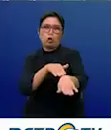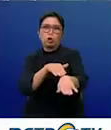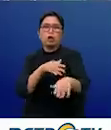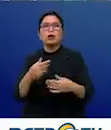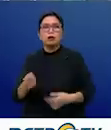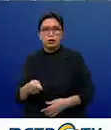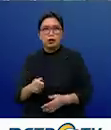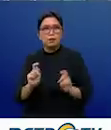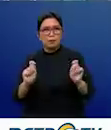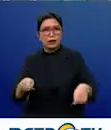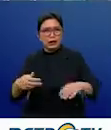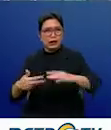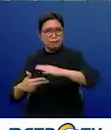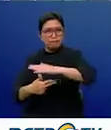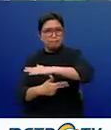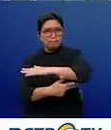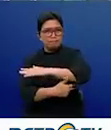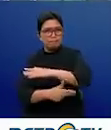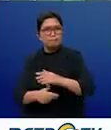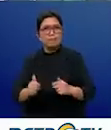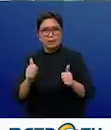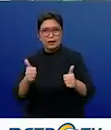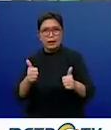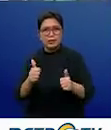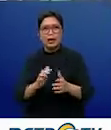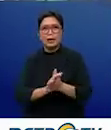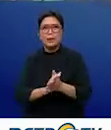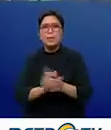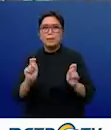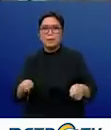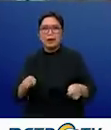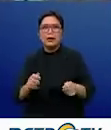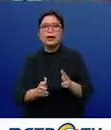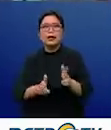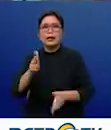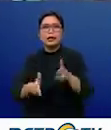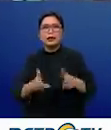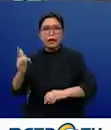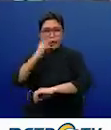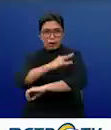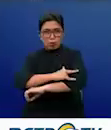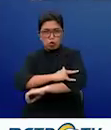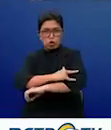macet, apalagi ke bandara harus tepat waktu. Jadi selain itu juga harganya mungkin lebih terjangkau ya.